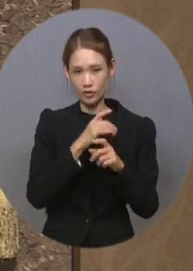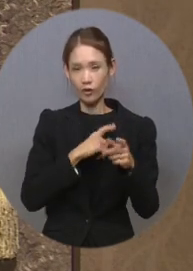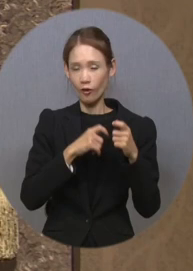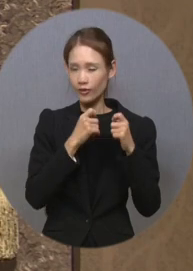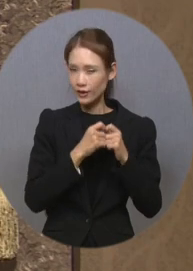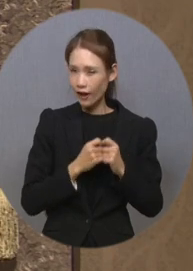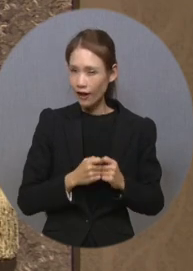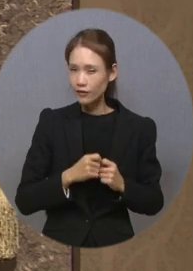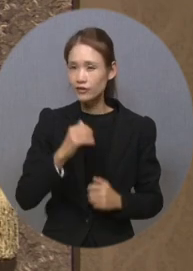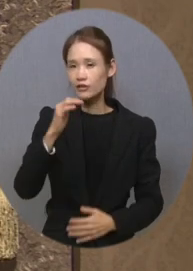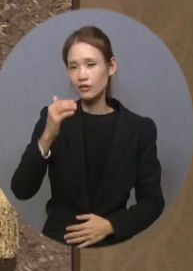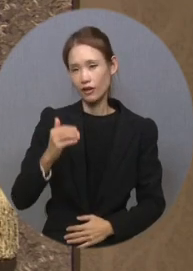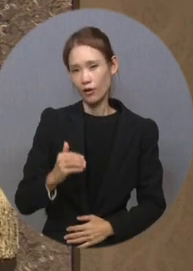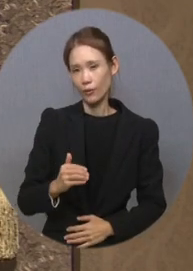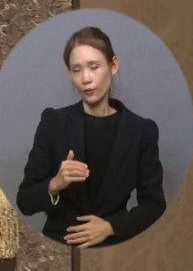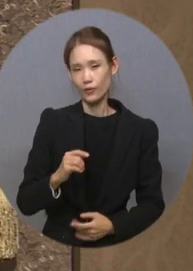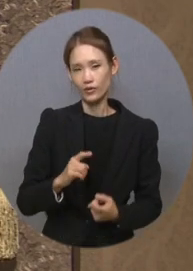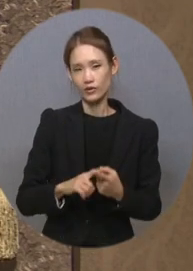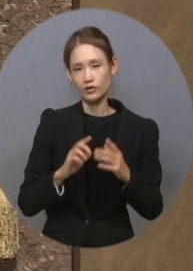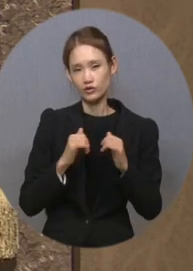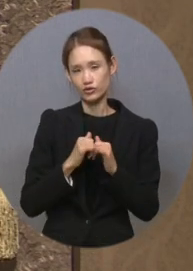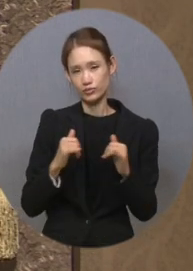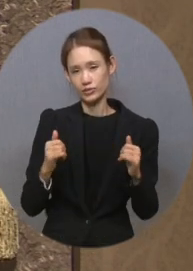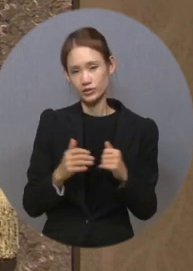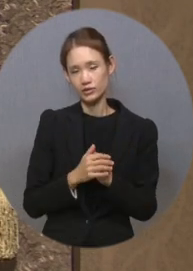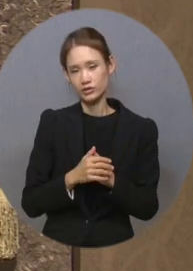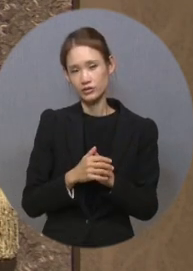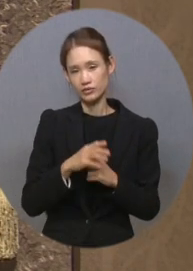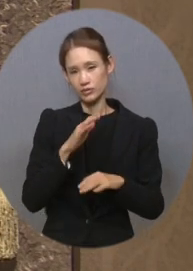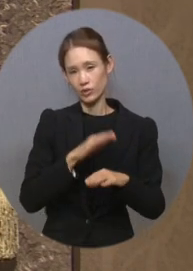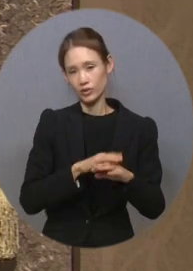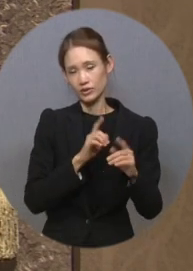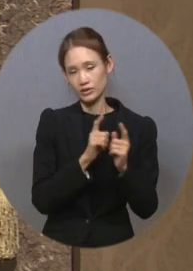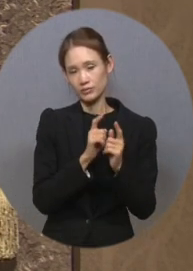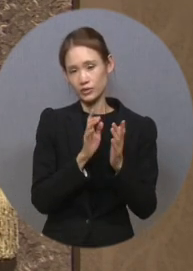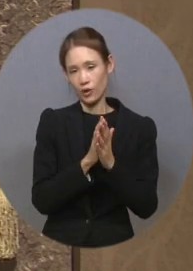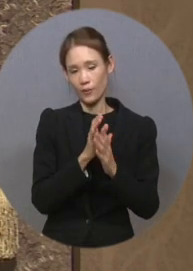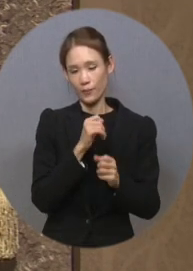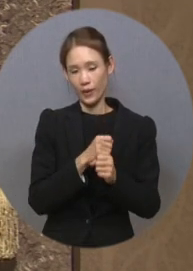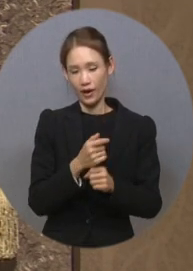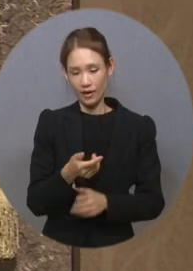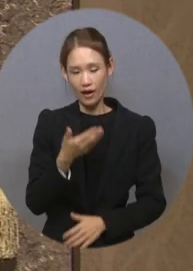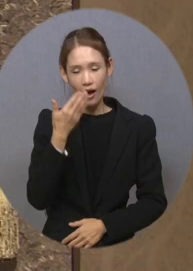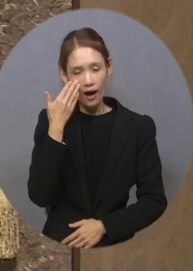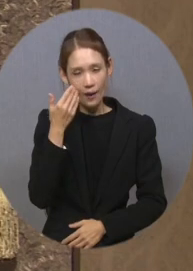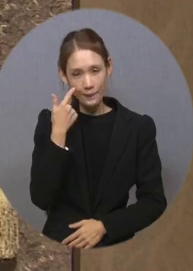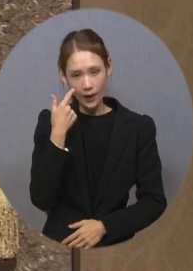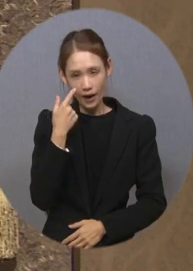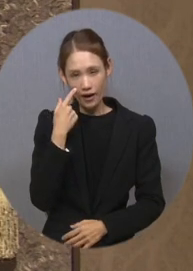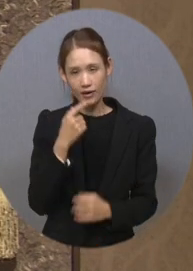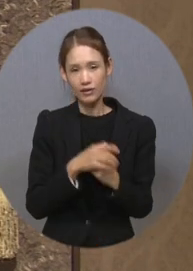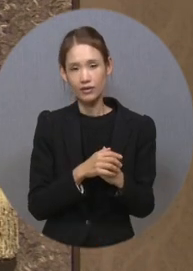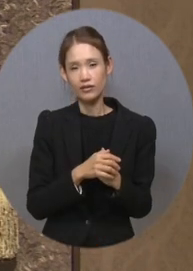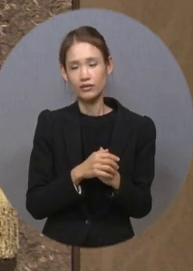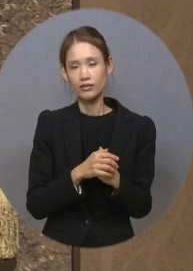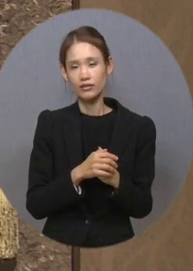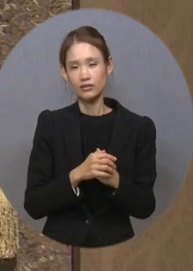내용 이거는 우리 시민들이 여수 시민들 손으로 만들자 그 생각을 합니다. 그래서 여수의